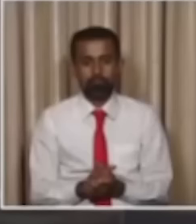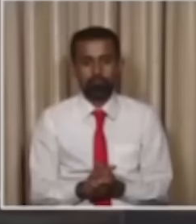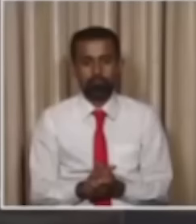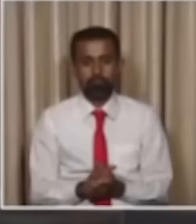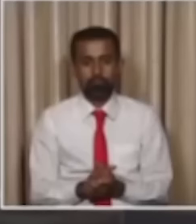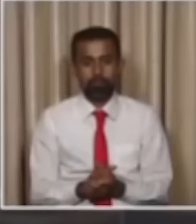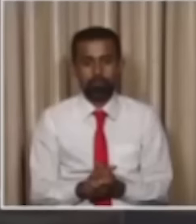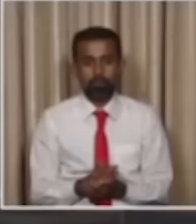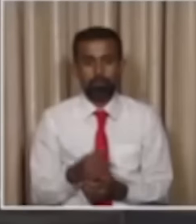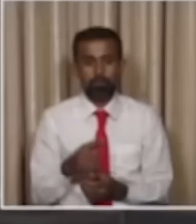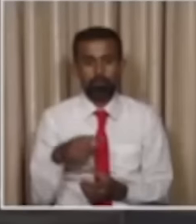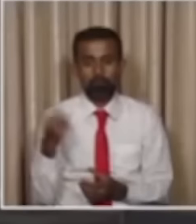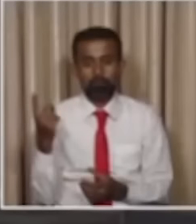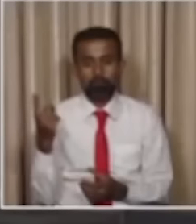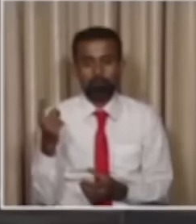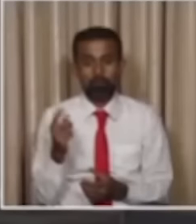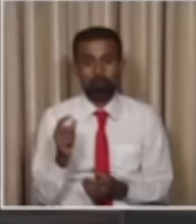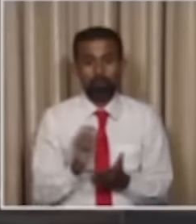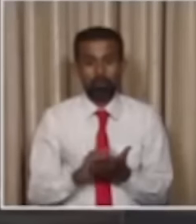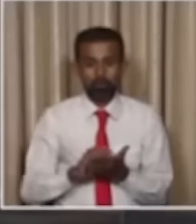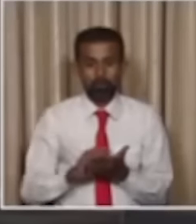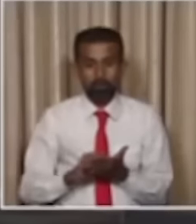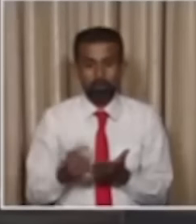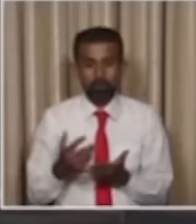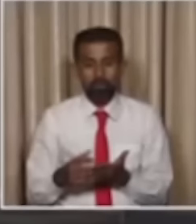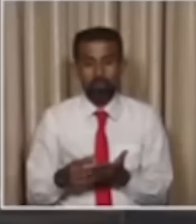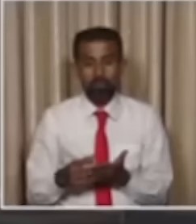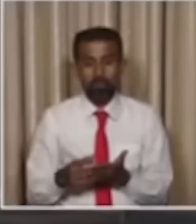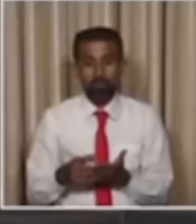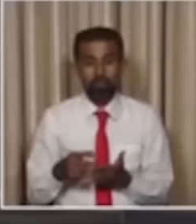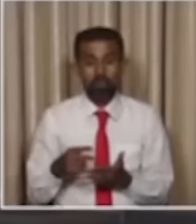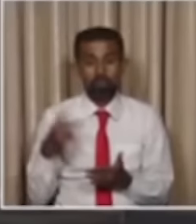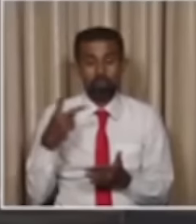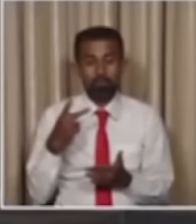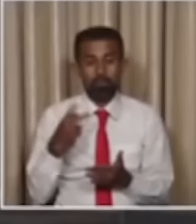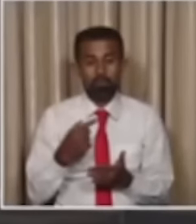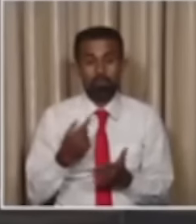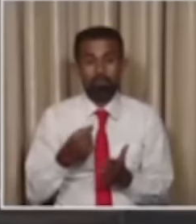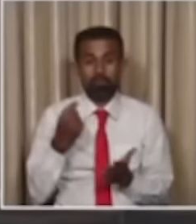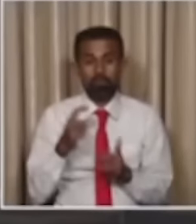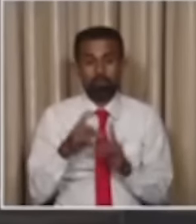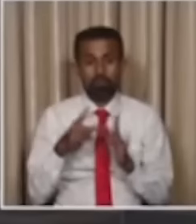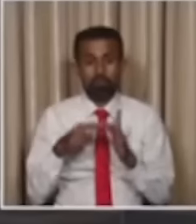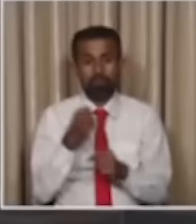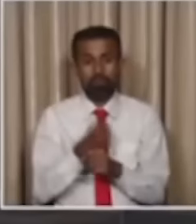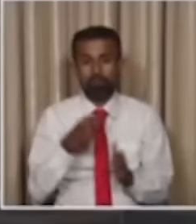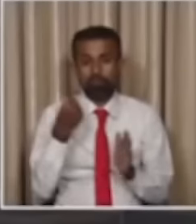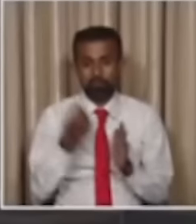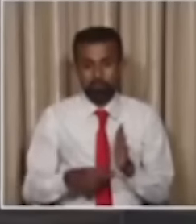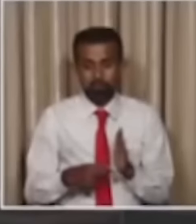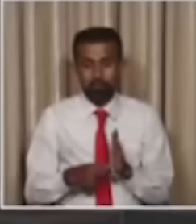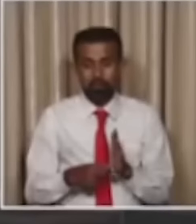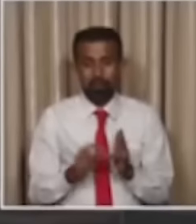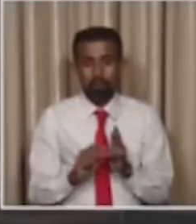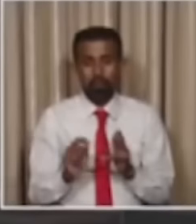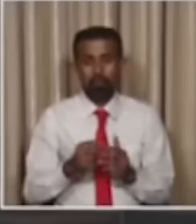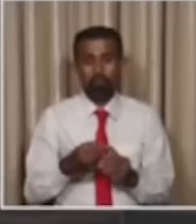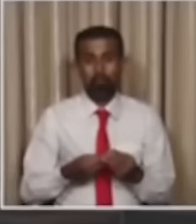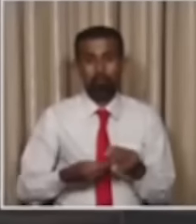වෙන ASP කෙනෙක් නෝට් එක ලියලා සීනිය DIG අස්සන්න ගහලා එයාගේ ඔෆිස් එකෙන් පිට